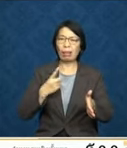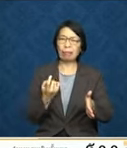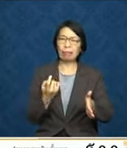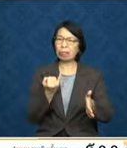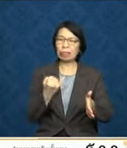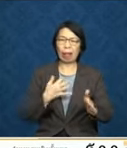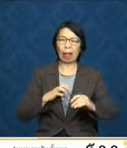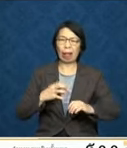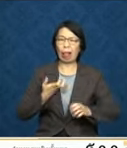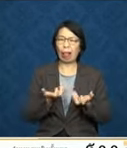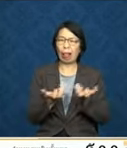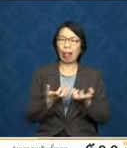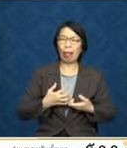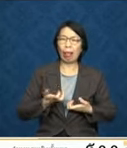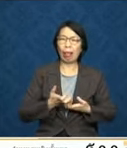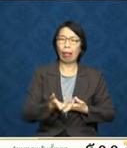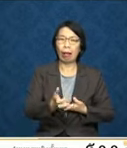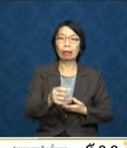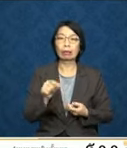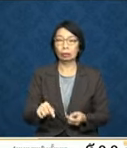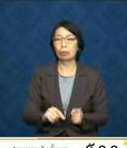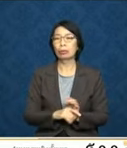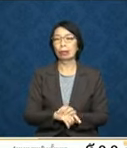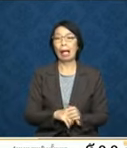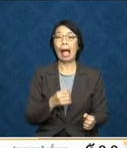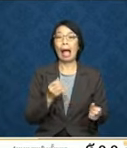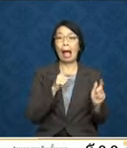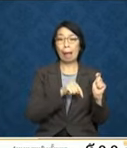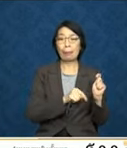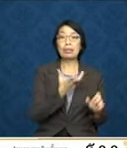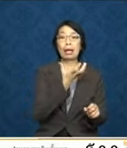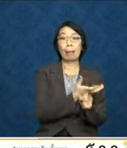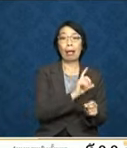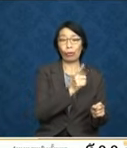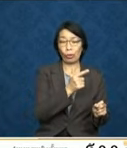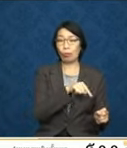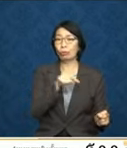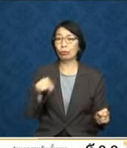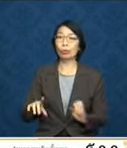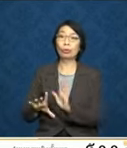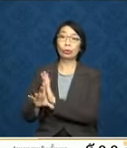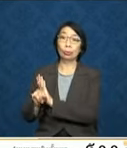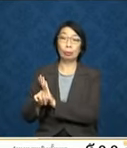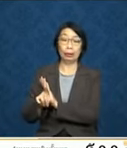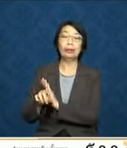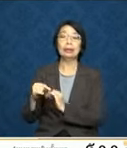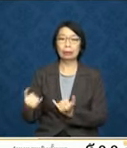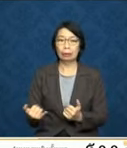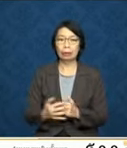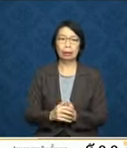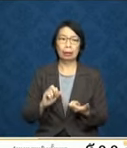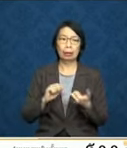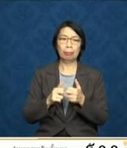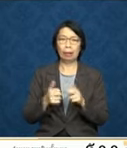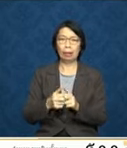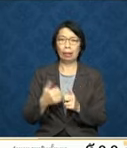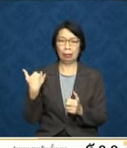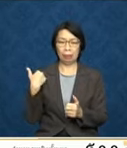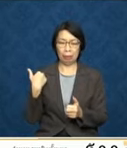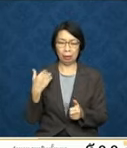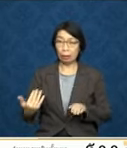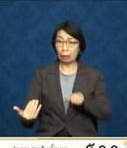หมู่2อำเภอพานทองจังหวัดชลบุรีถนนชำรุดมาแล้ว 2-3 ปีหลังจากมีบริษัทเอกชนได้เข้าไปวางท่อน้ำดิบขนาดเส้นผ่า